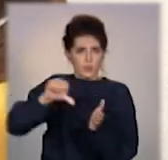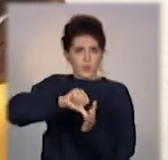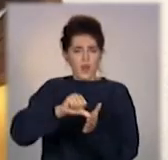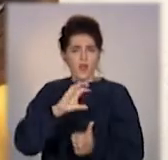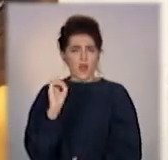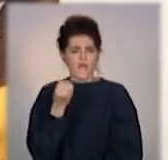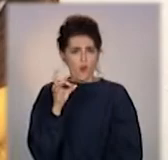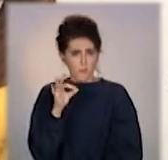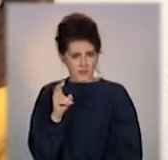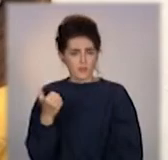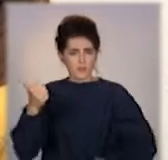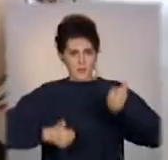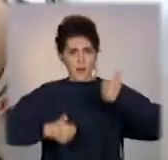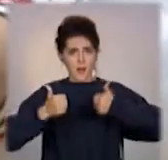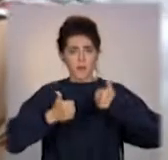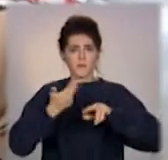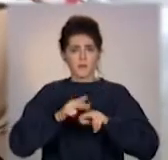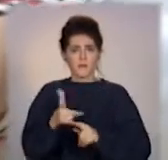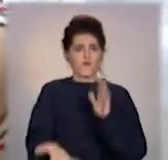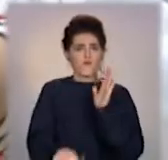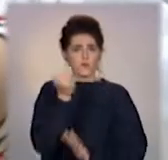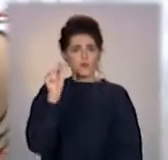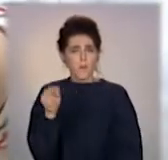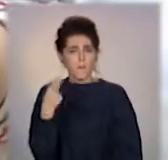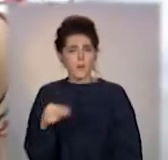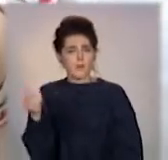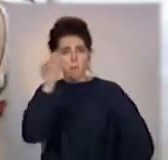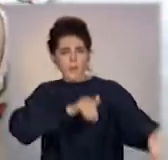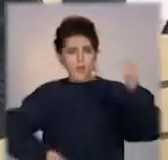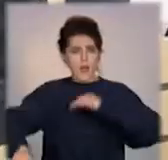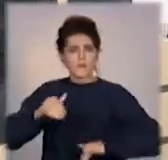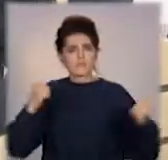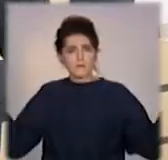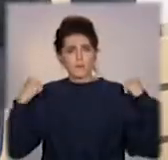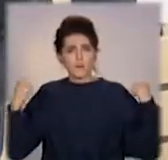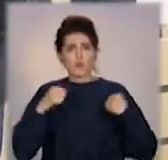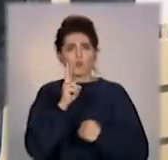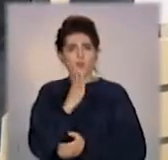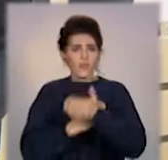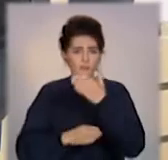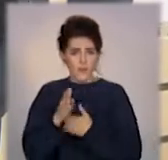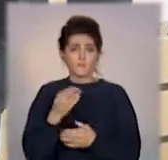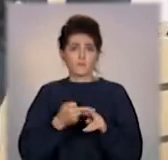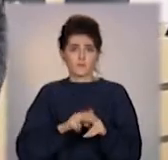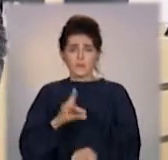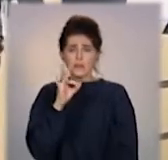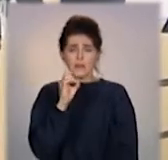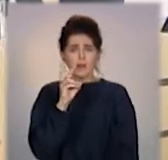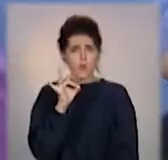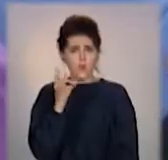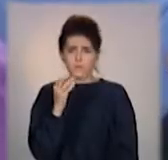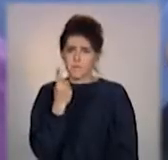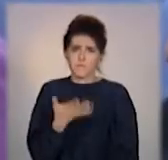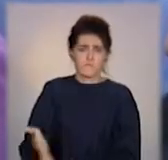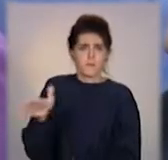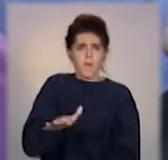європейських змаганнях. До того ж виграв чемпіонат світу з плавання серед спортсменів з інвалідністю і встановив рекорд. Каже,